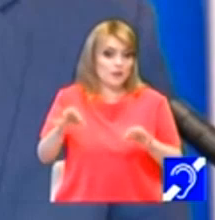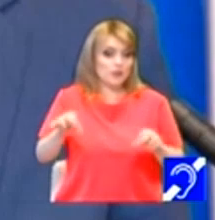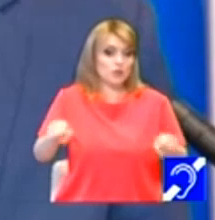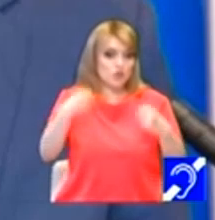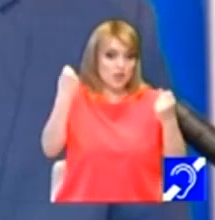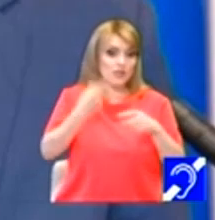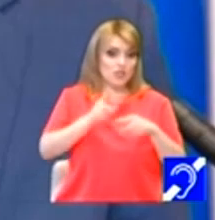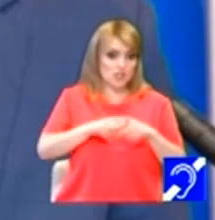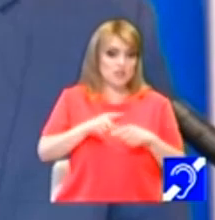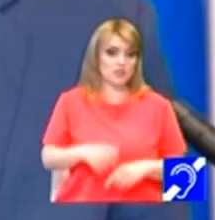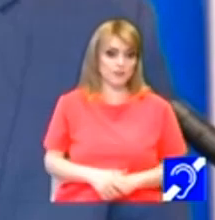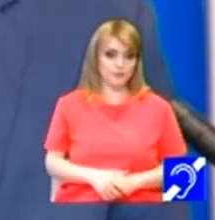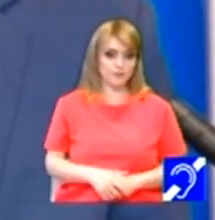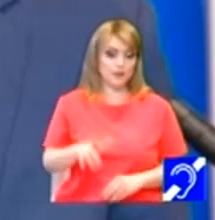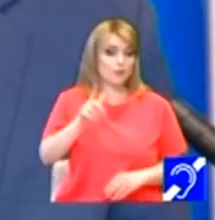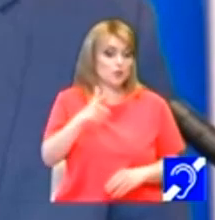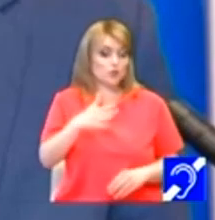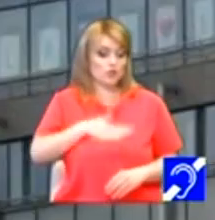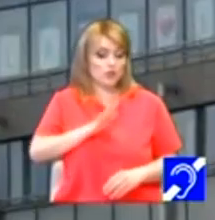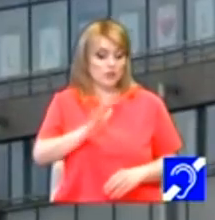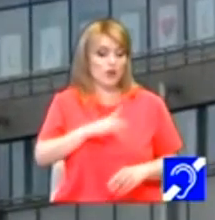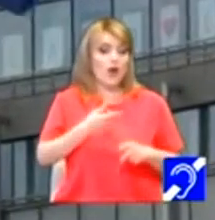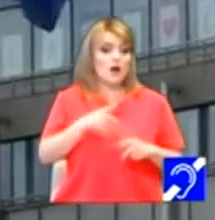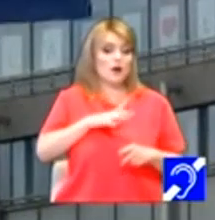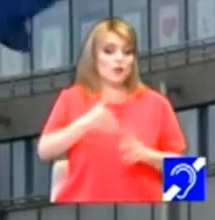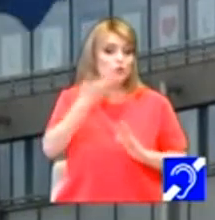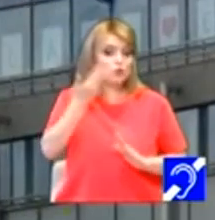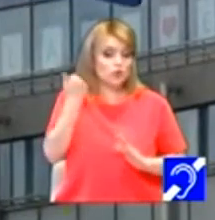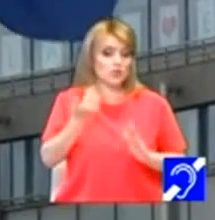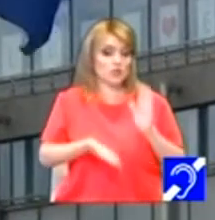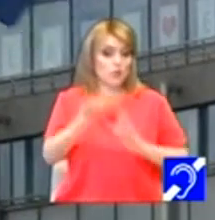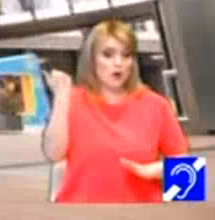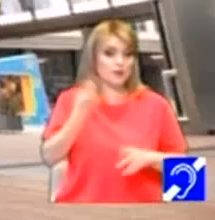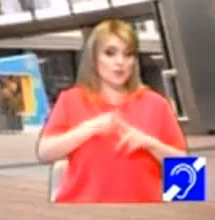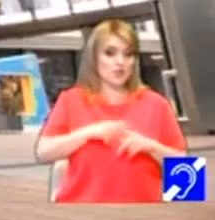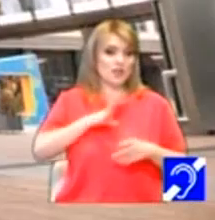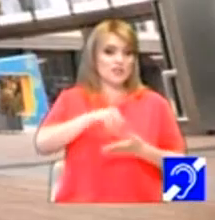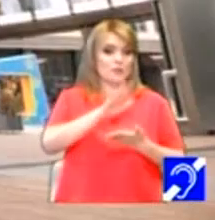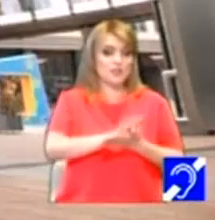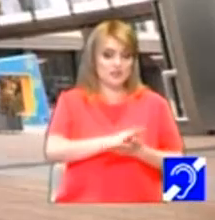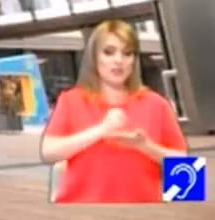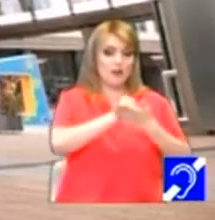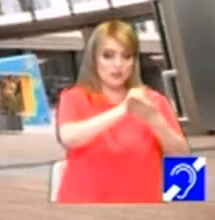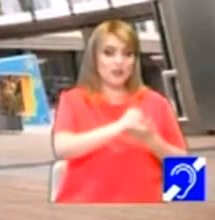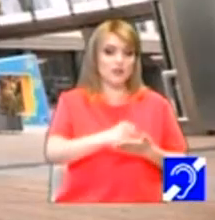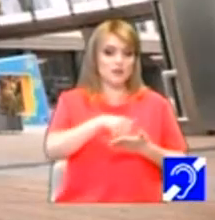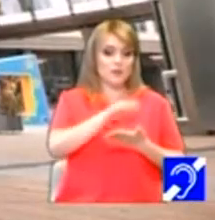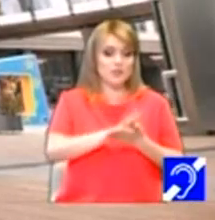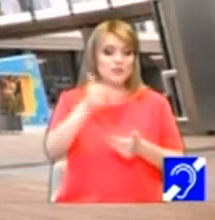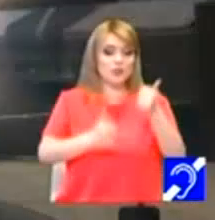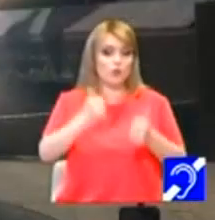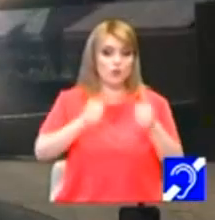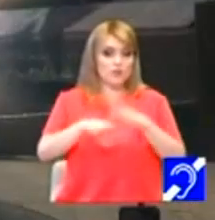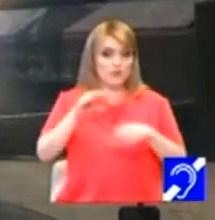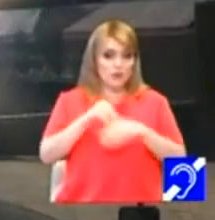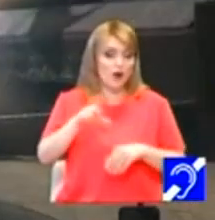Consiliului Audiovizualului în vederea sancționării presei. Se menționează în declarație șefului delegației Parlamentului European la Comitetul